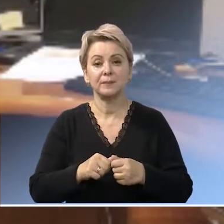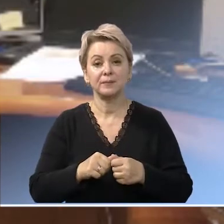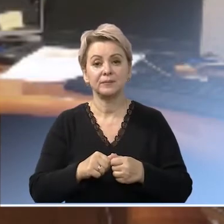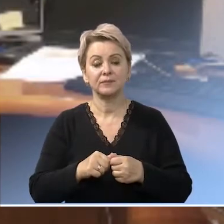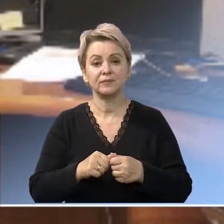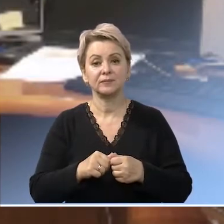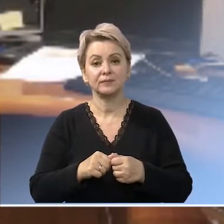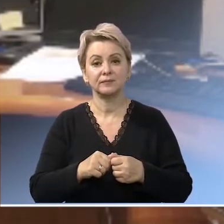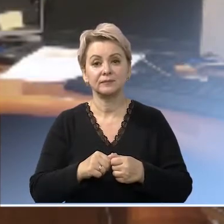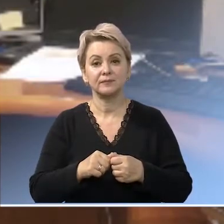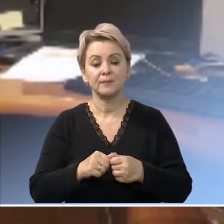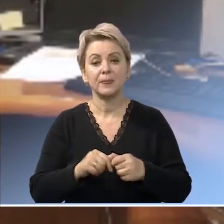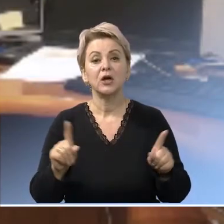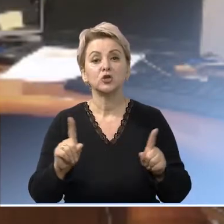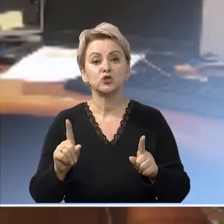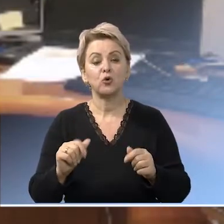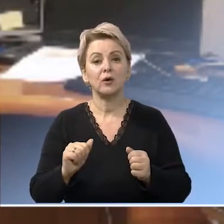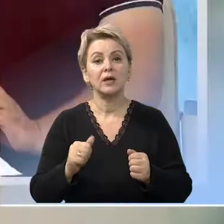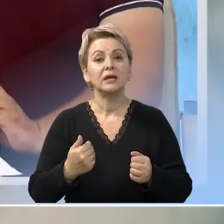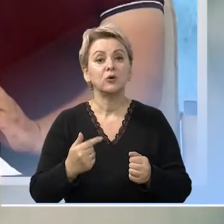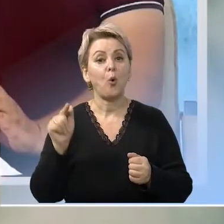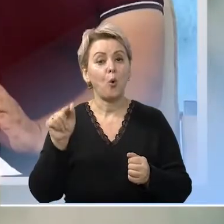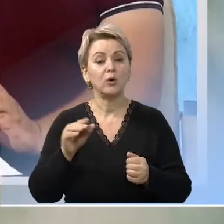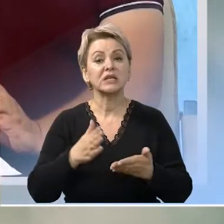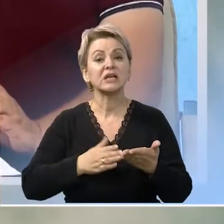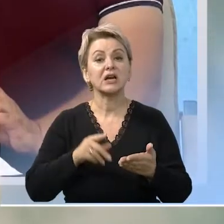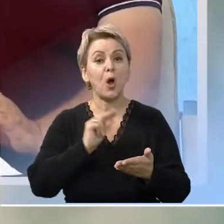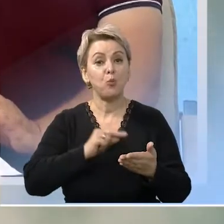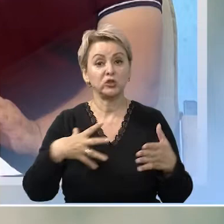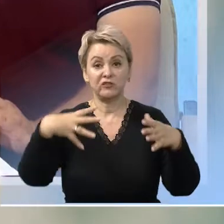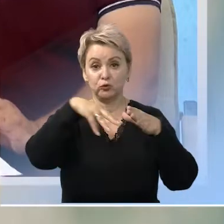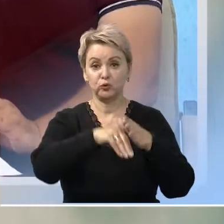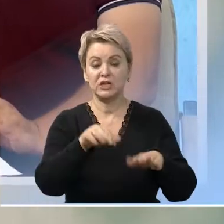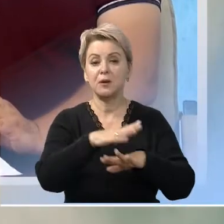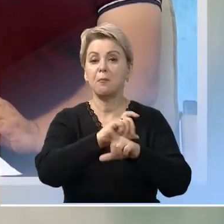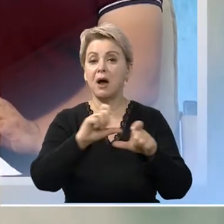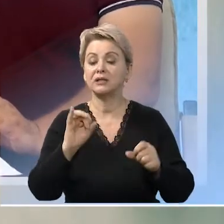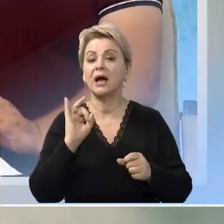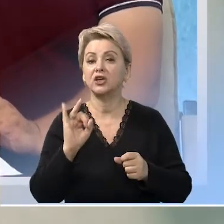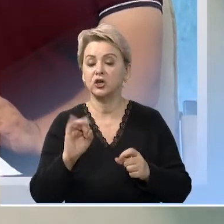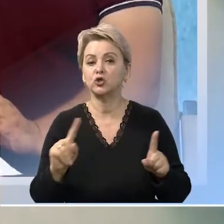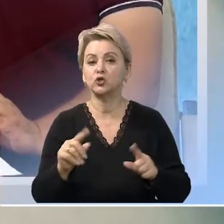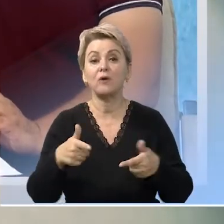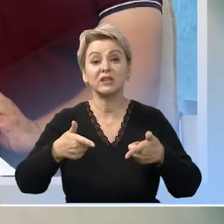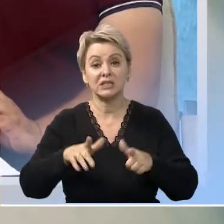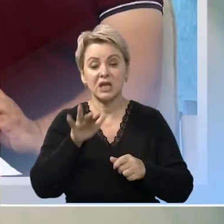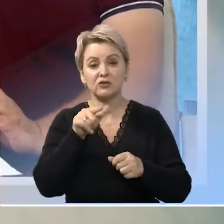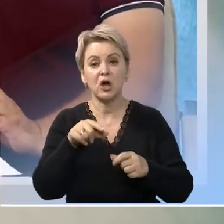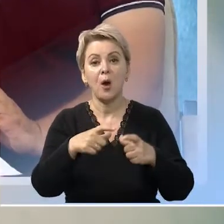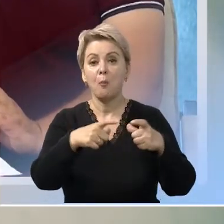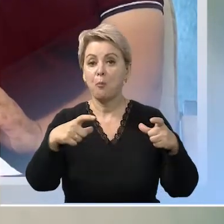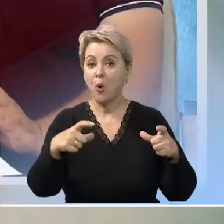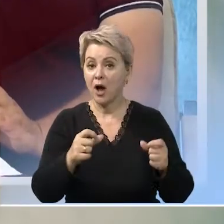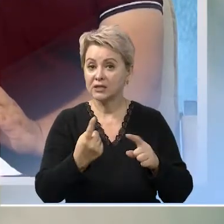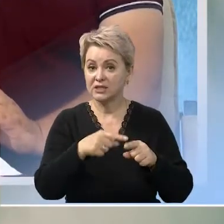имитируя женский голос, что вот якобы он сотрудница банка, и что в настоящее время